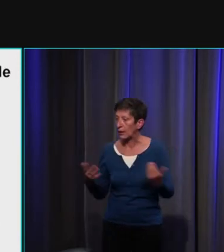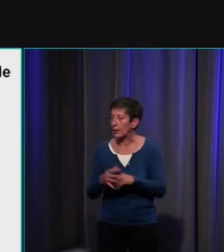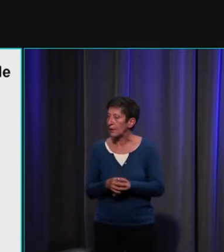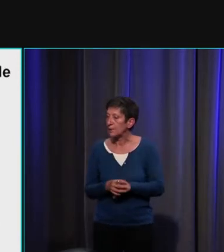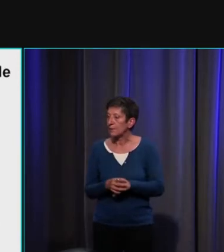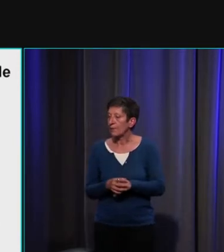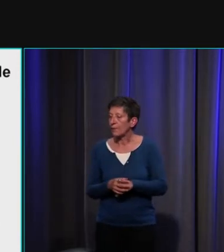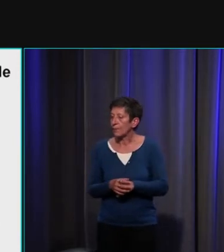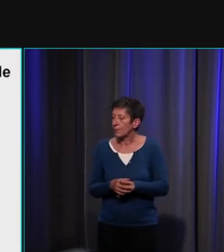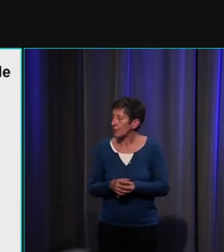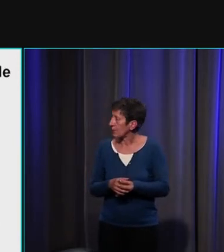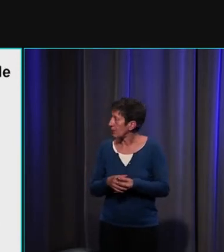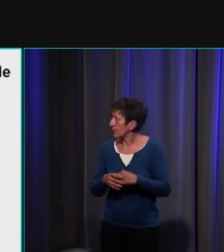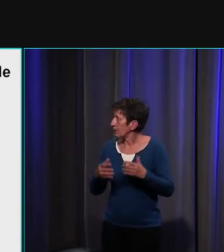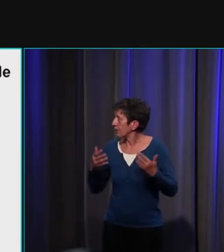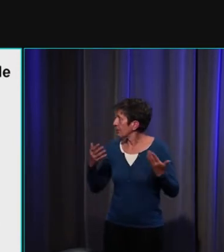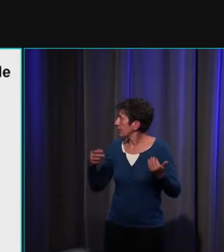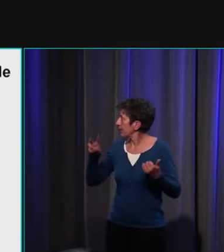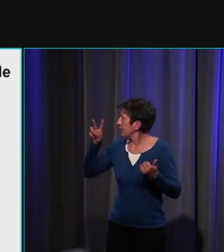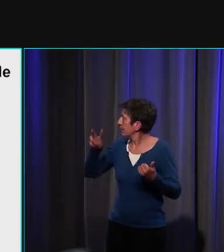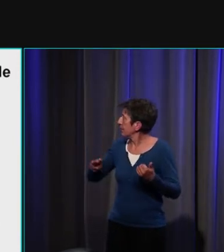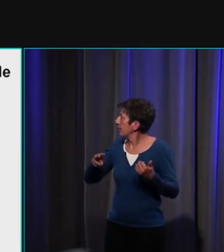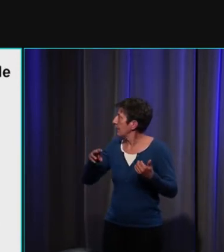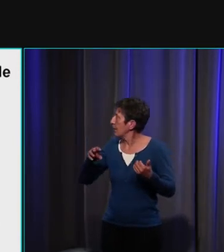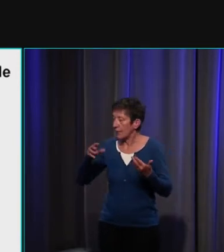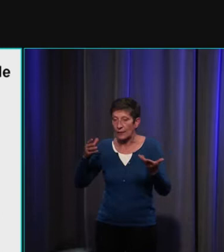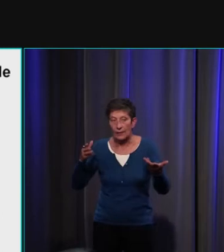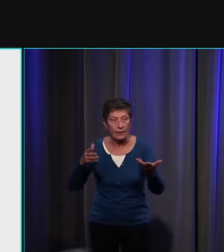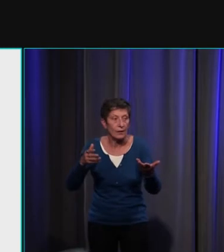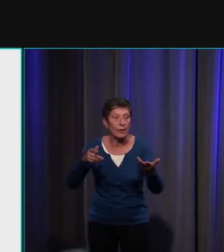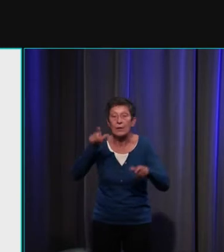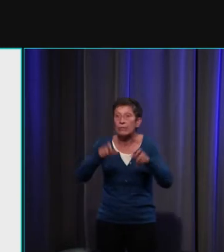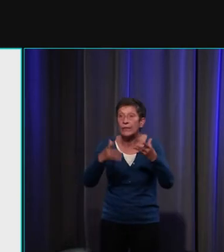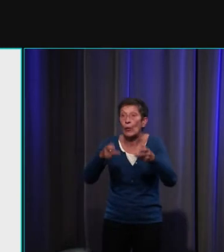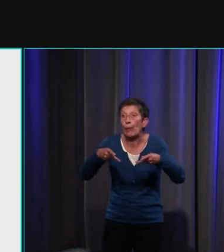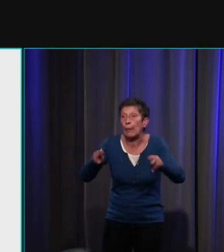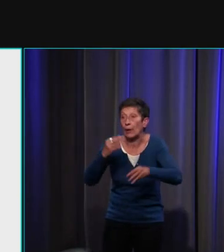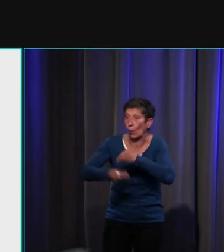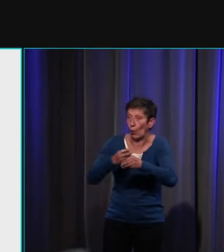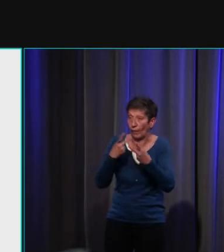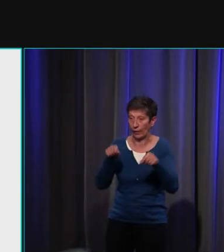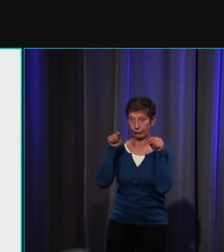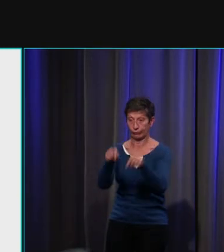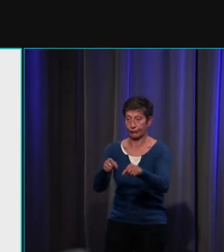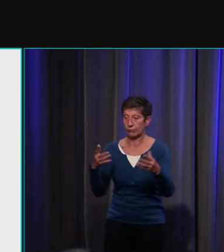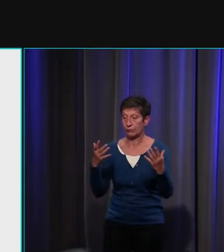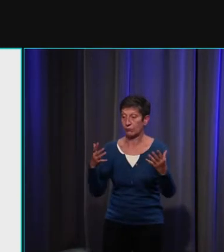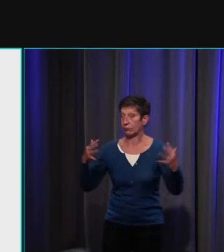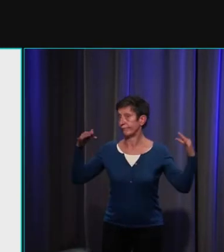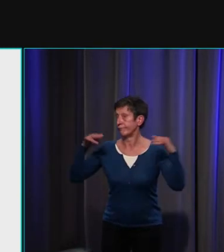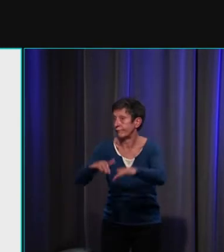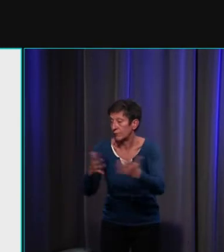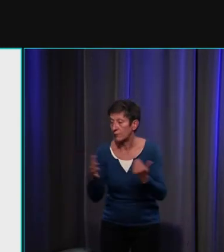ville où se réunissent tous les économistes et tous les pacifistes du monde bref donc là on est dans un autre monde bien sûr